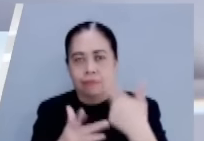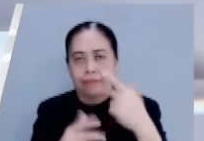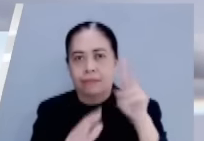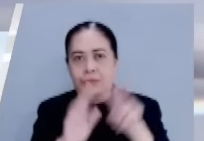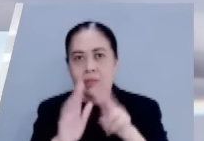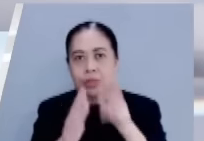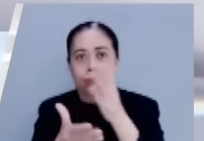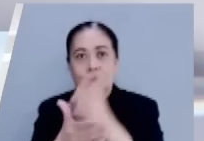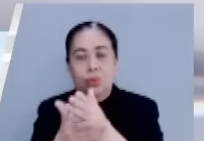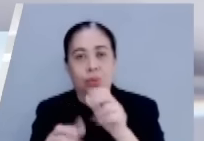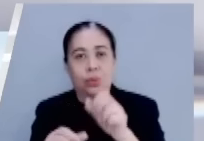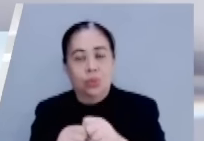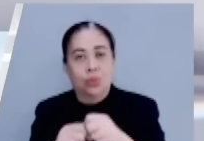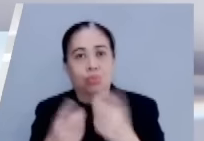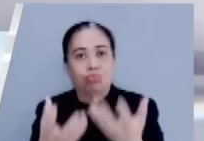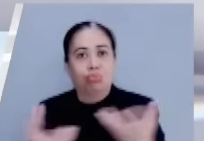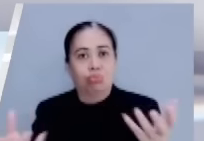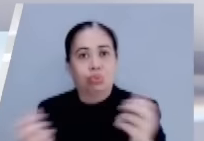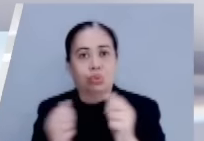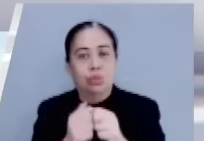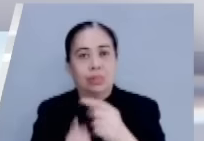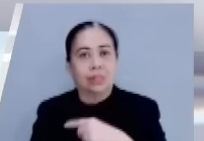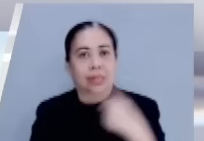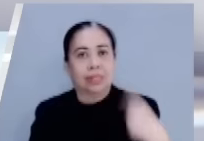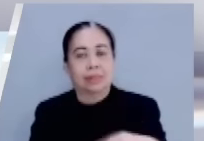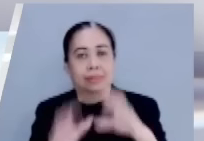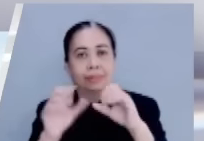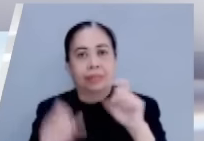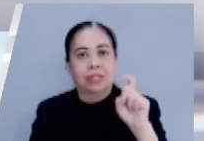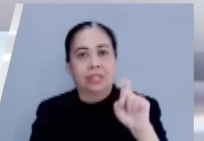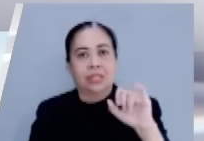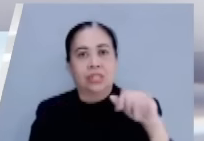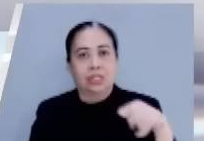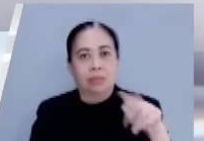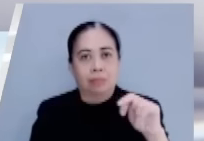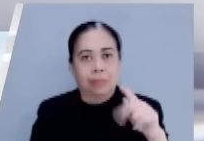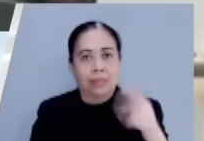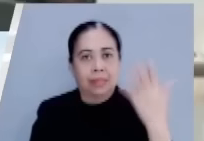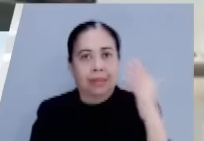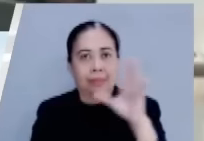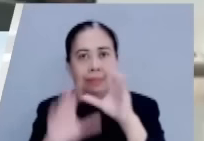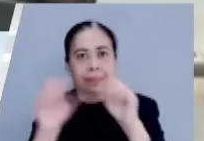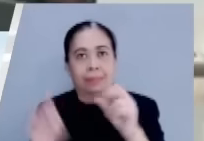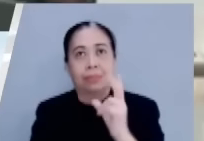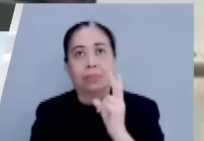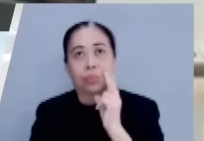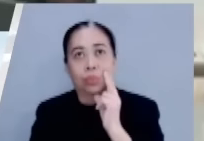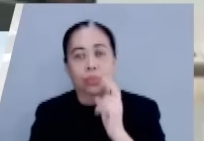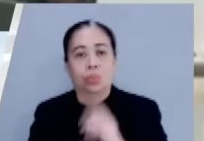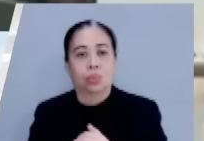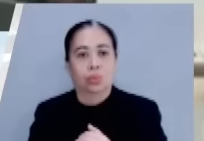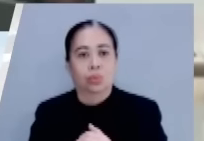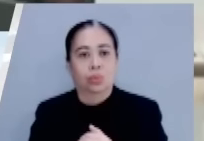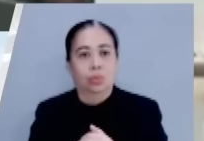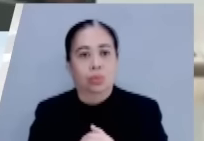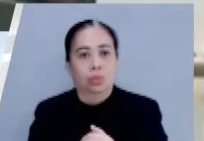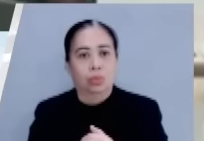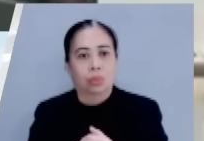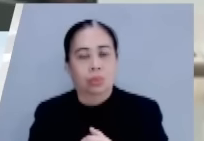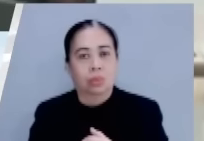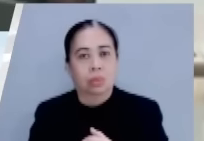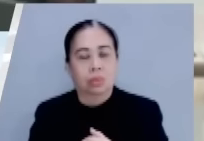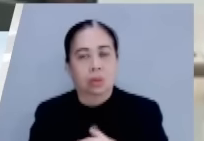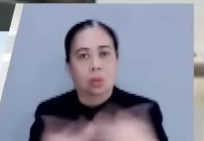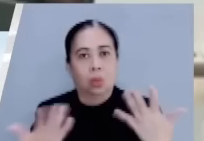state banquet kasama si Chinese President Xi Jinping at dating Pangulong Rodrigo Duterte. Mga napainan tayo ng mga espiya